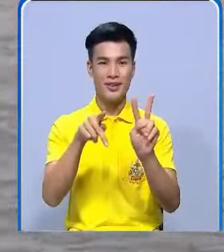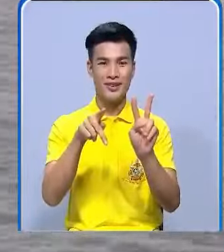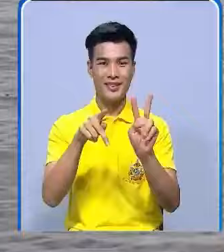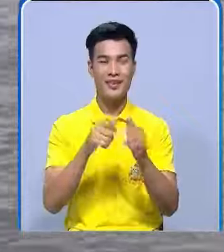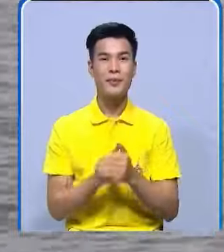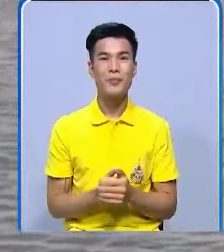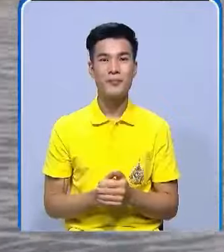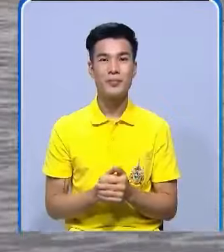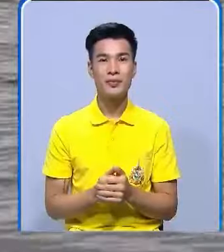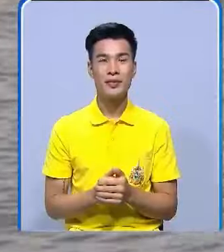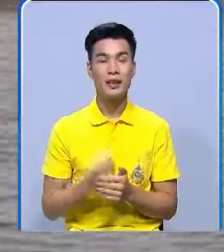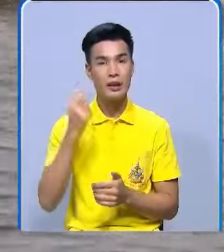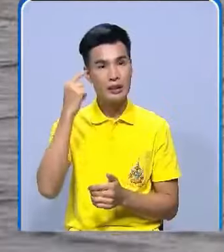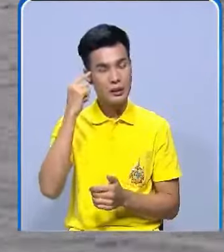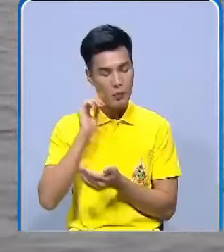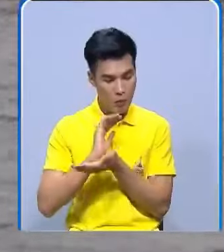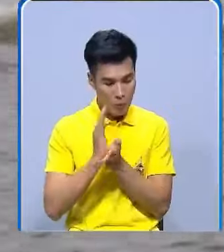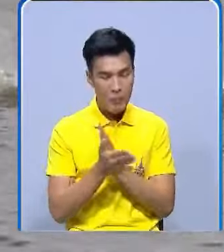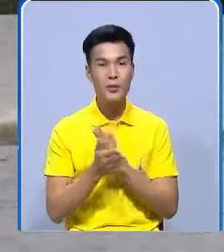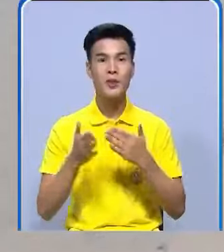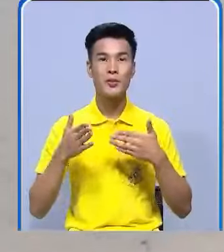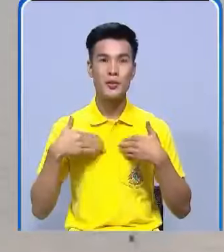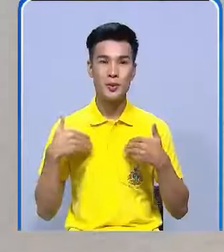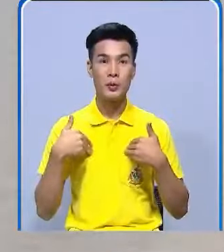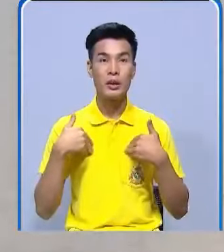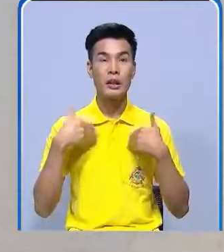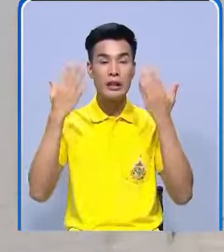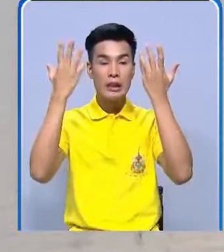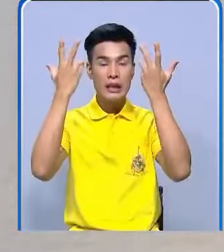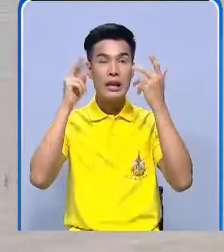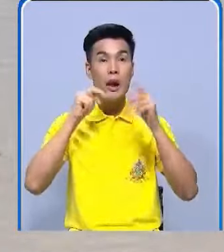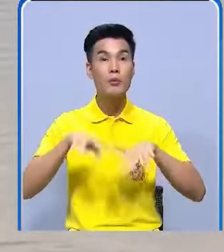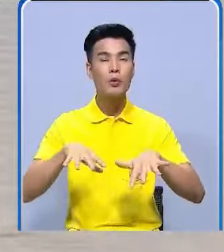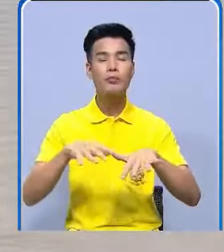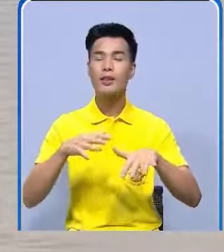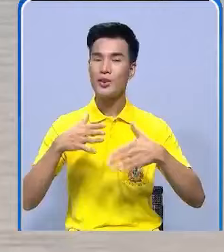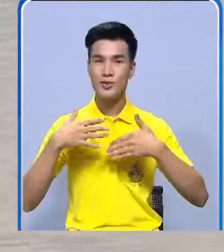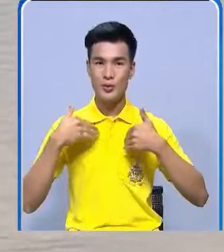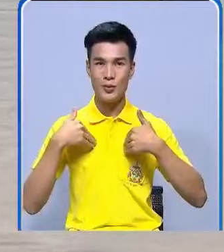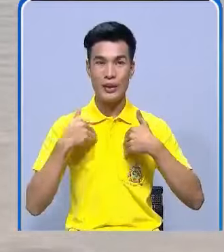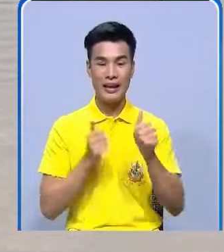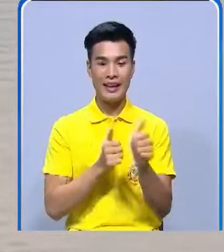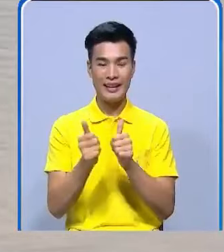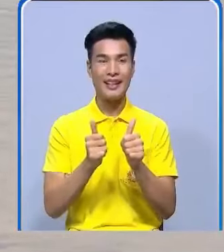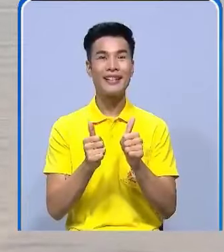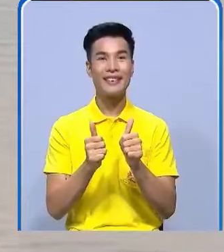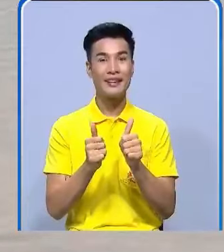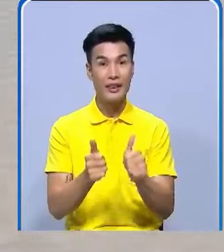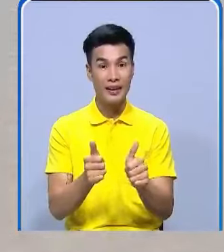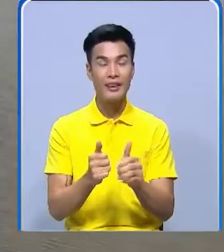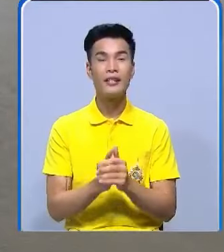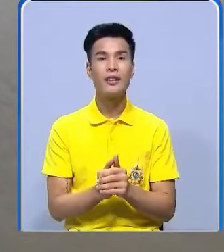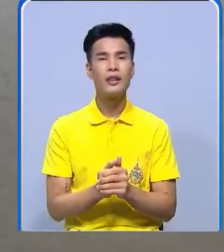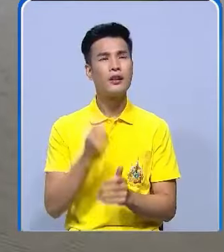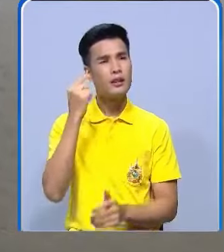หพลิกวิกฤตเป็นโอกาสไปซะเลยนะไหนๆก็เครียดเจอน้ำท่วมก็จัดกิจกรรมแข่งขันคลายเครียดกันไปค่ะแต่ถามว่าแล้วทำ